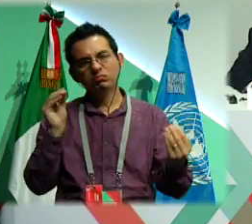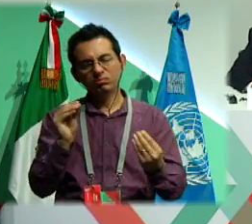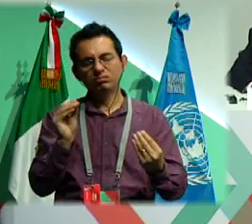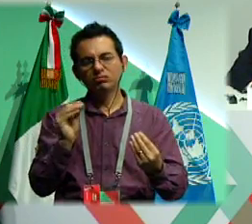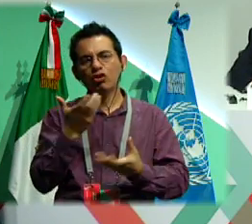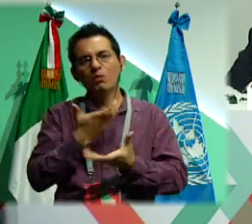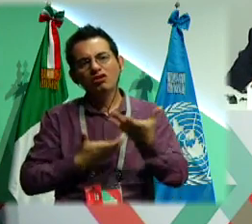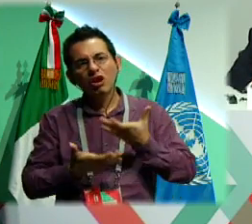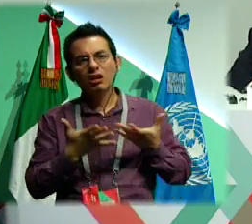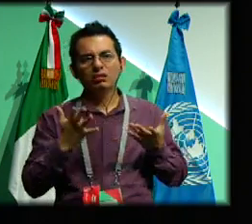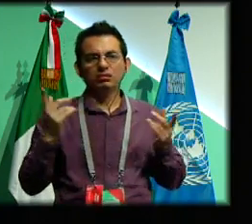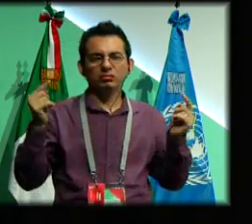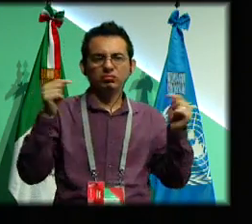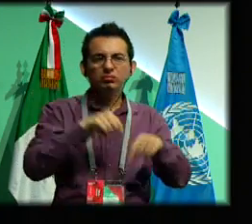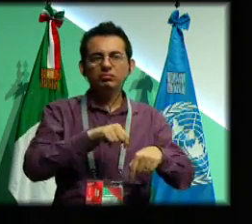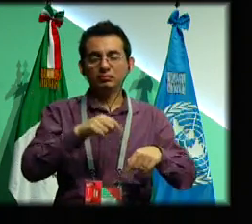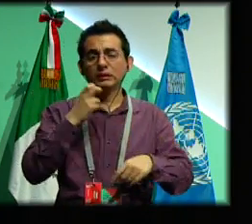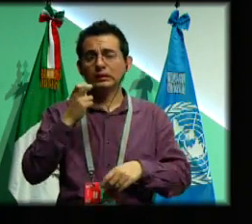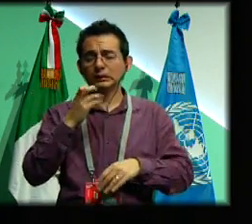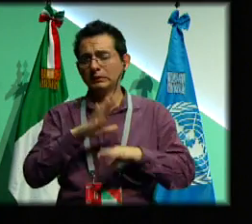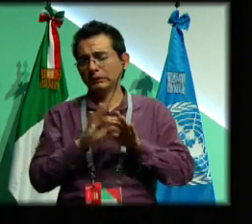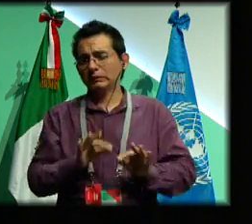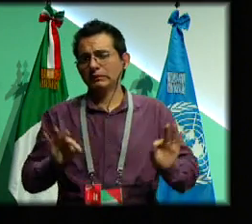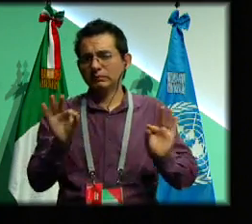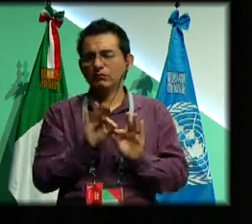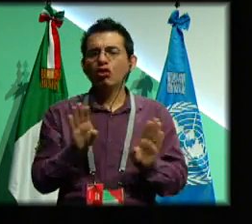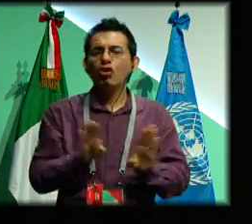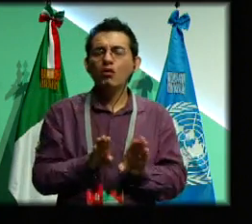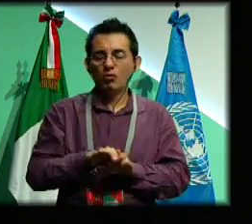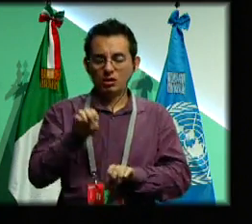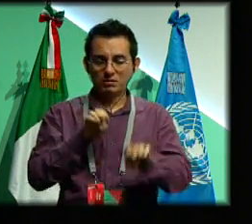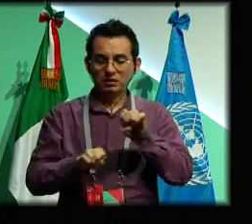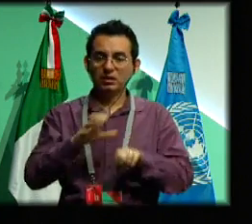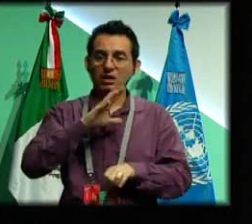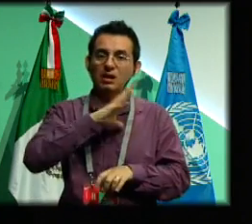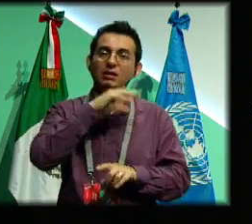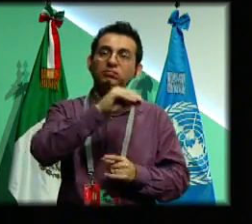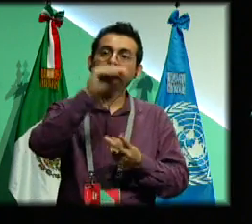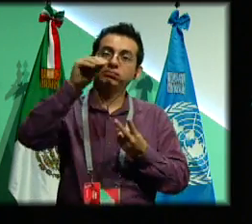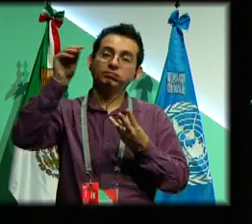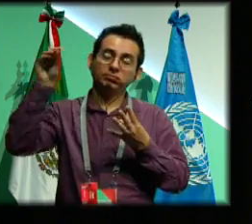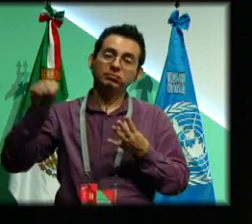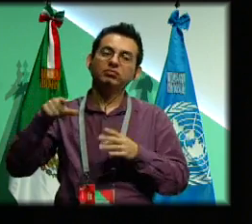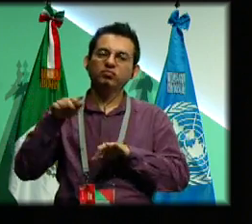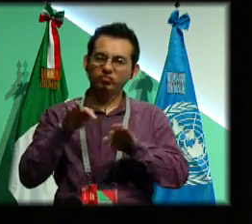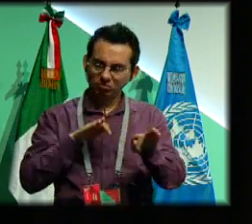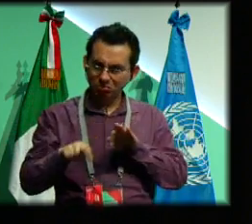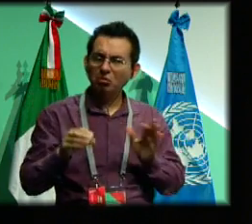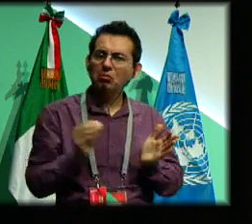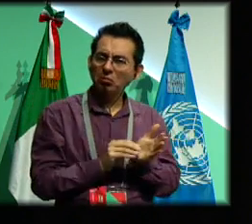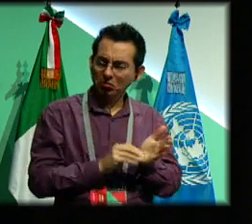mais des accords avec l'entreprise qu'il représente. Il a travaillé